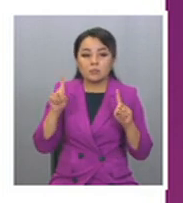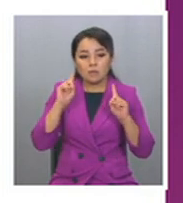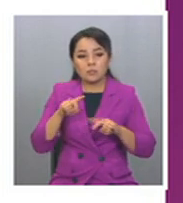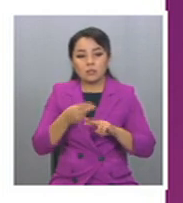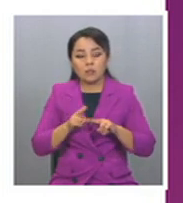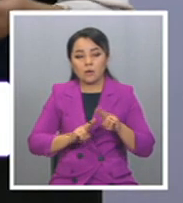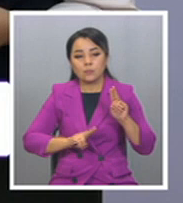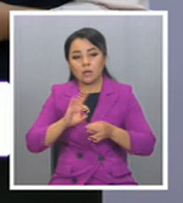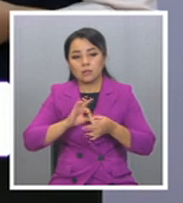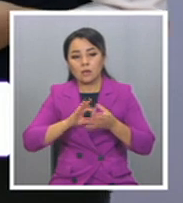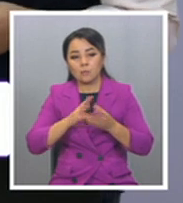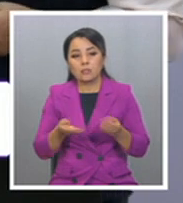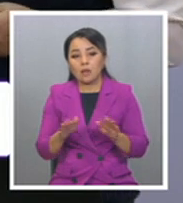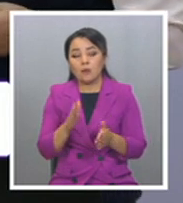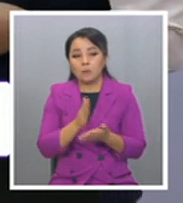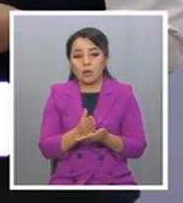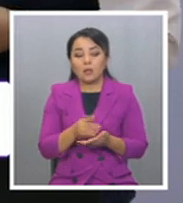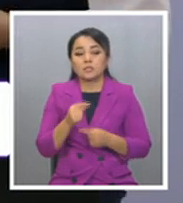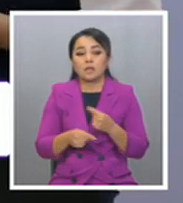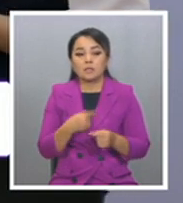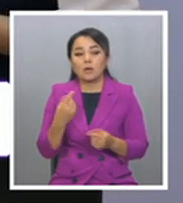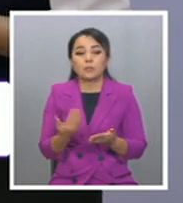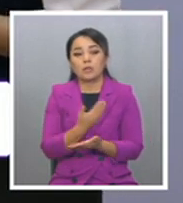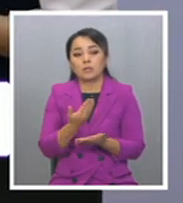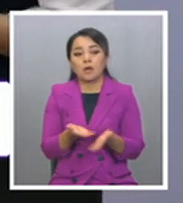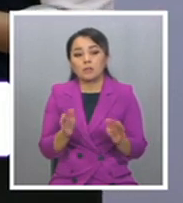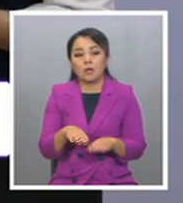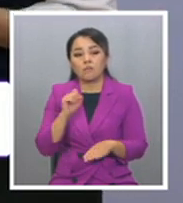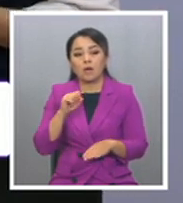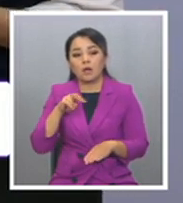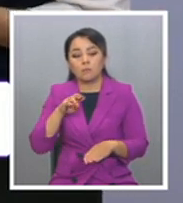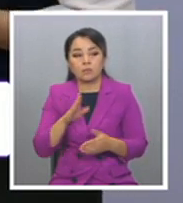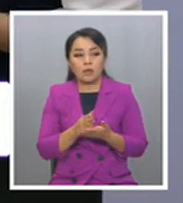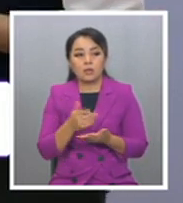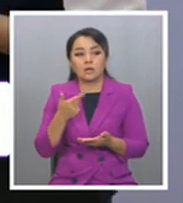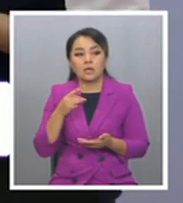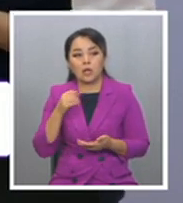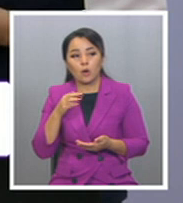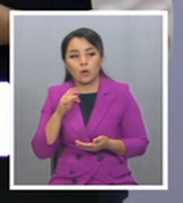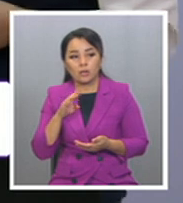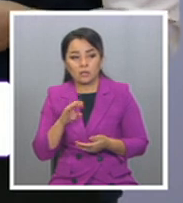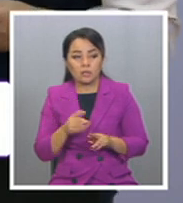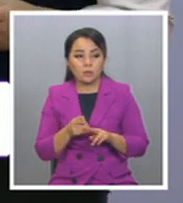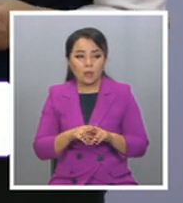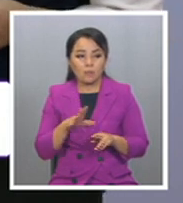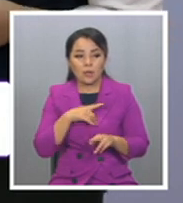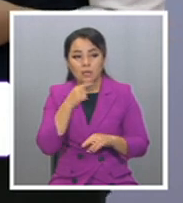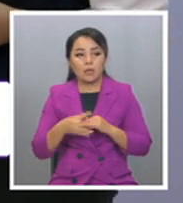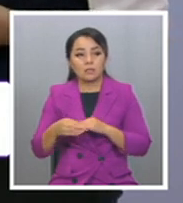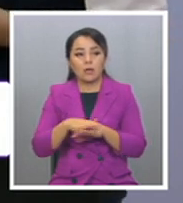жазып қалдырған екен. Келесі бір дерек ол Фальк пен Георгийдің Ресей мемлекетін мекендейтін